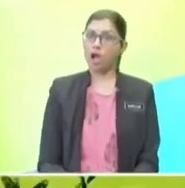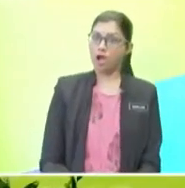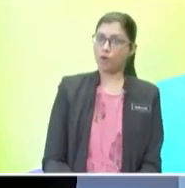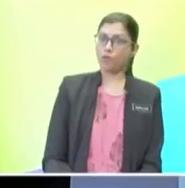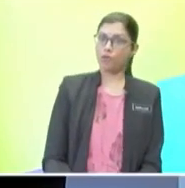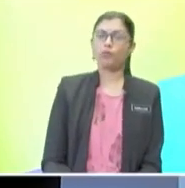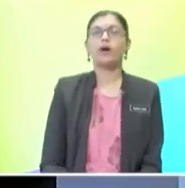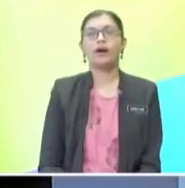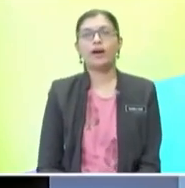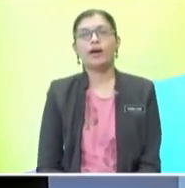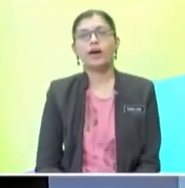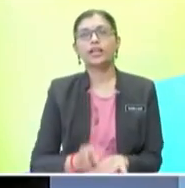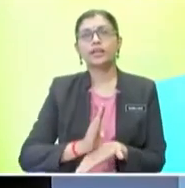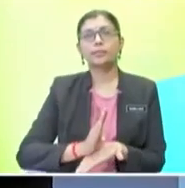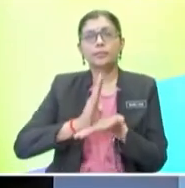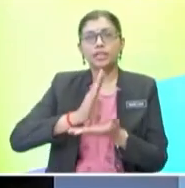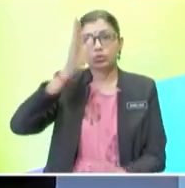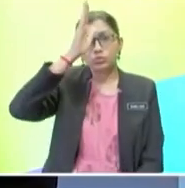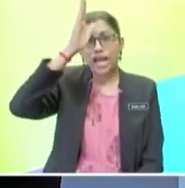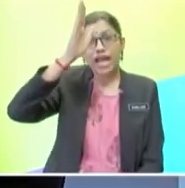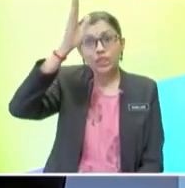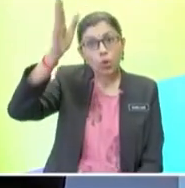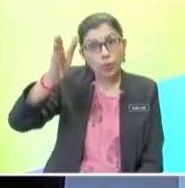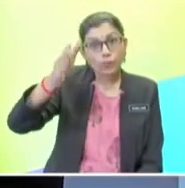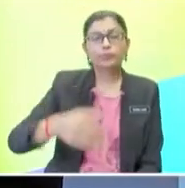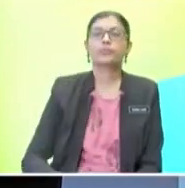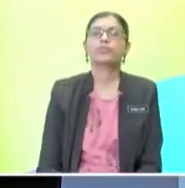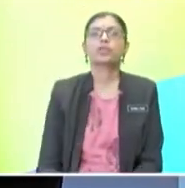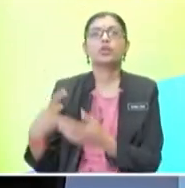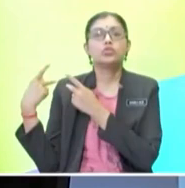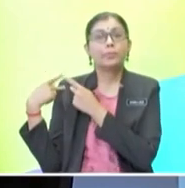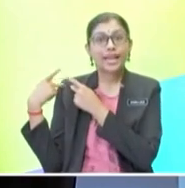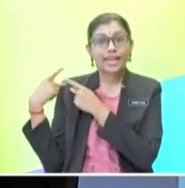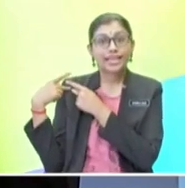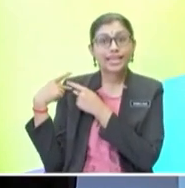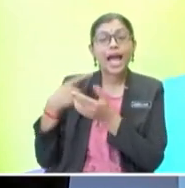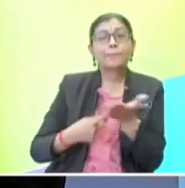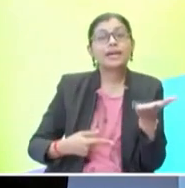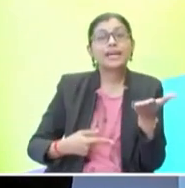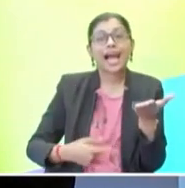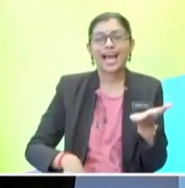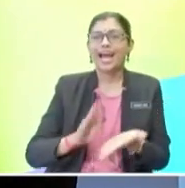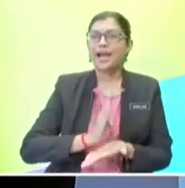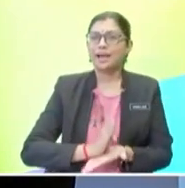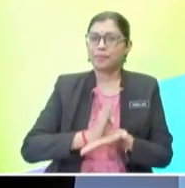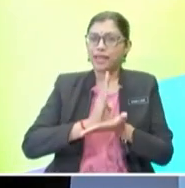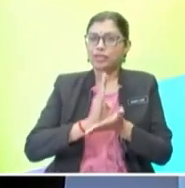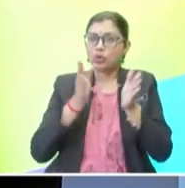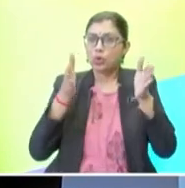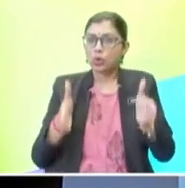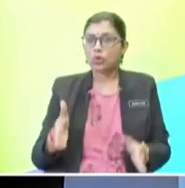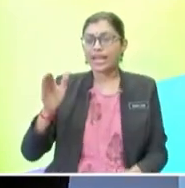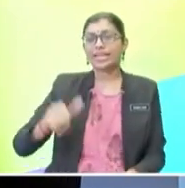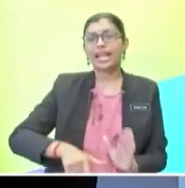Dia membantu Datuknya mengambil baju di ampayan. Peranan dia dekat situ adalah membantu orang yang lebih tua daripada dia. Betul. Satu.